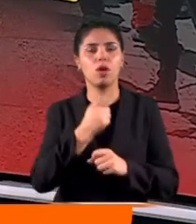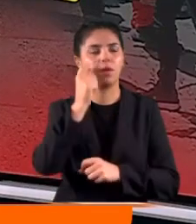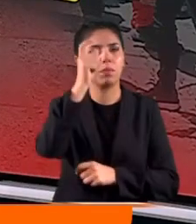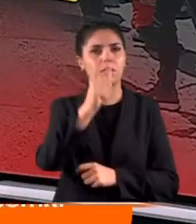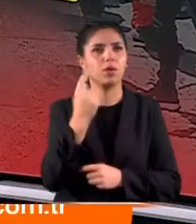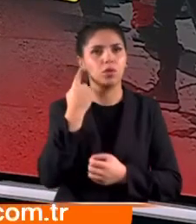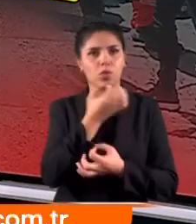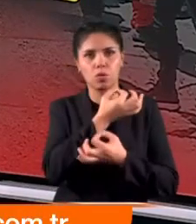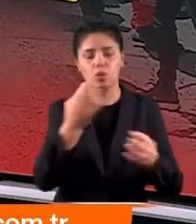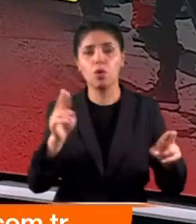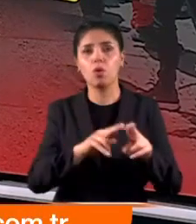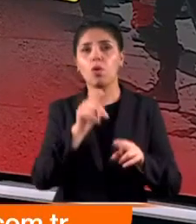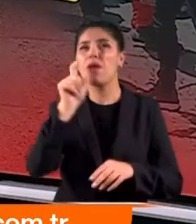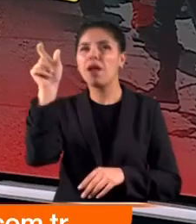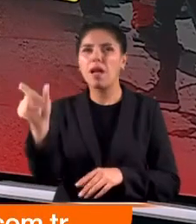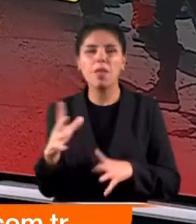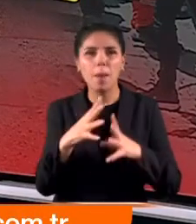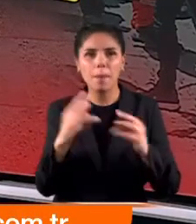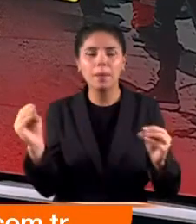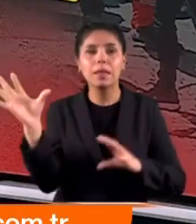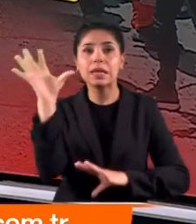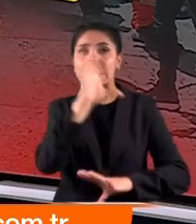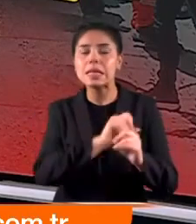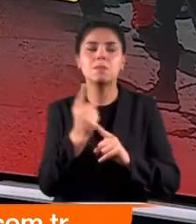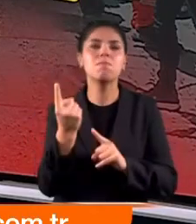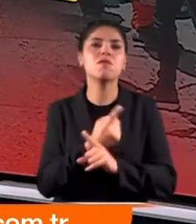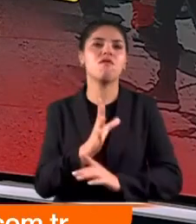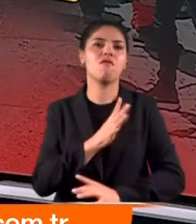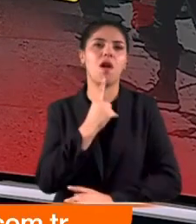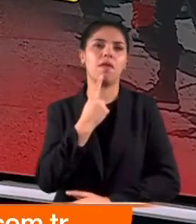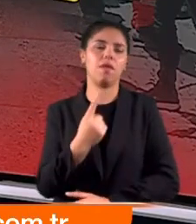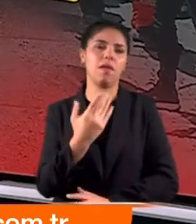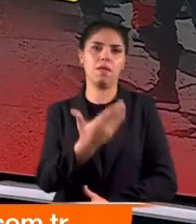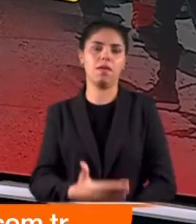duyurdu bunu. Berzek'in kayboluşunda gizemli bir durum var dedi.